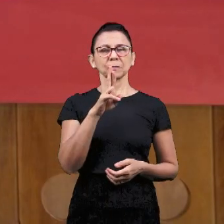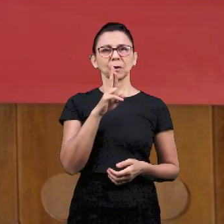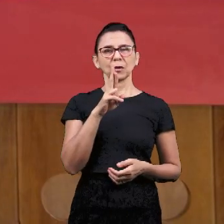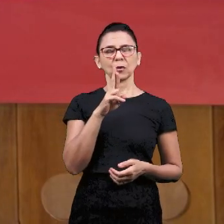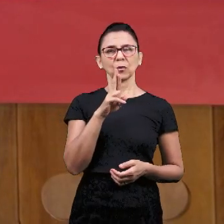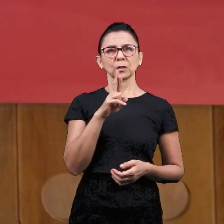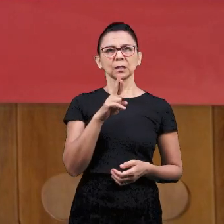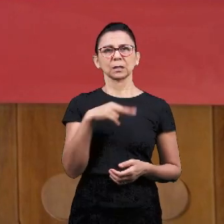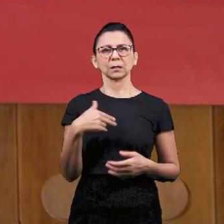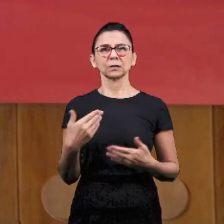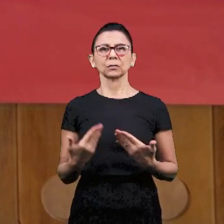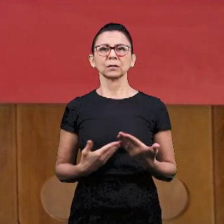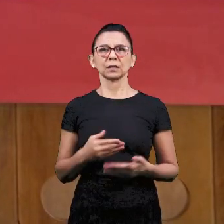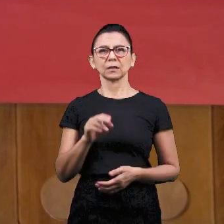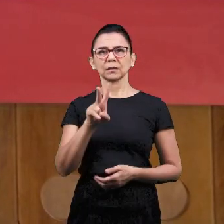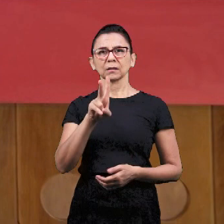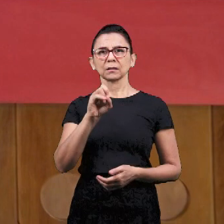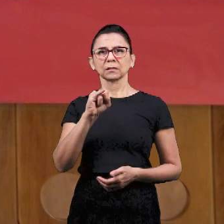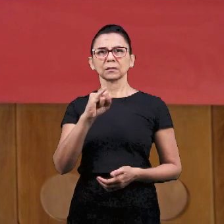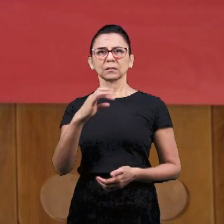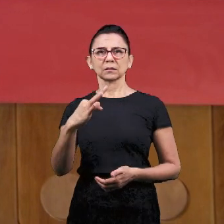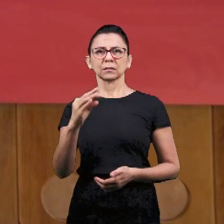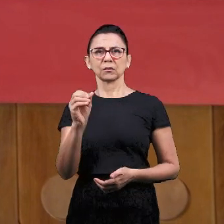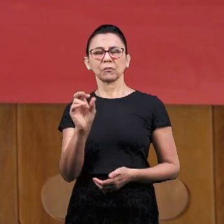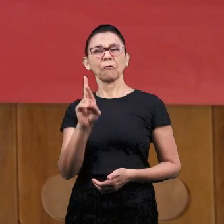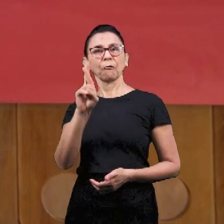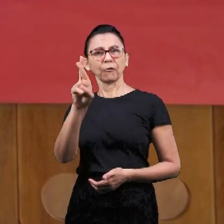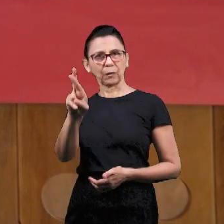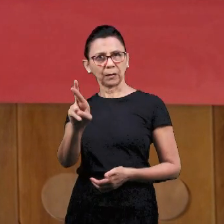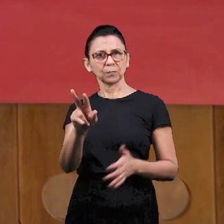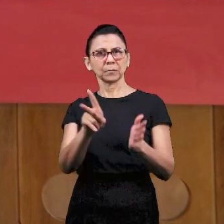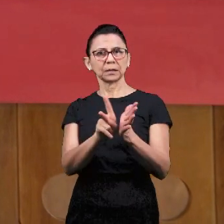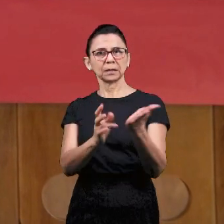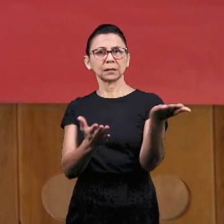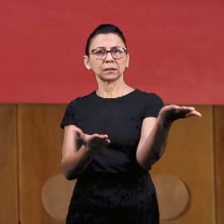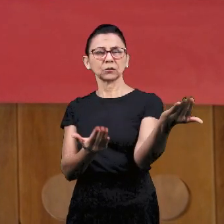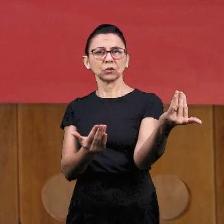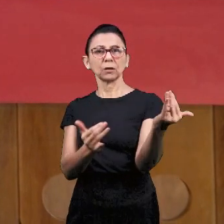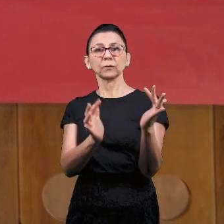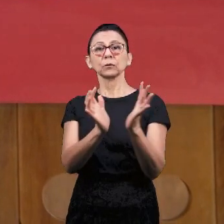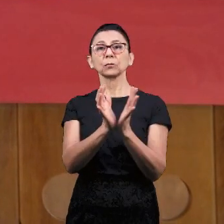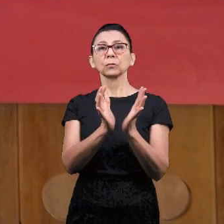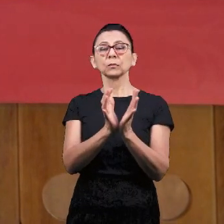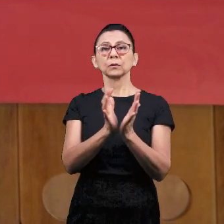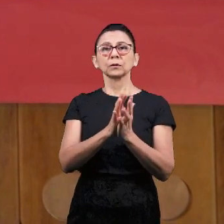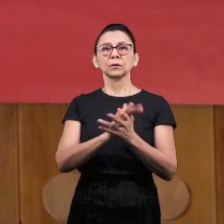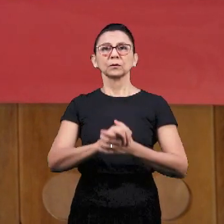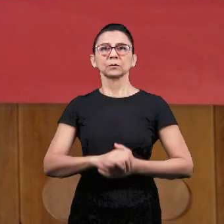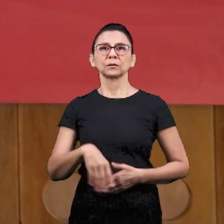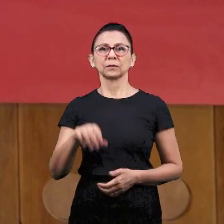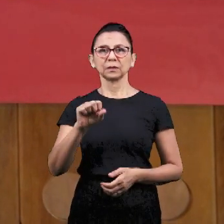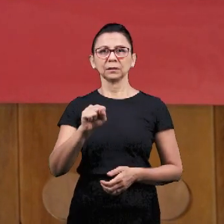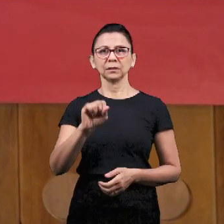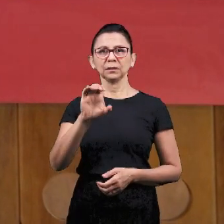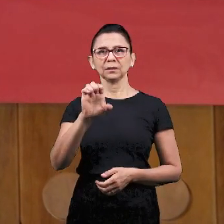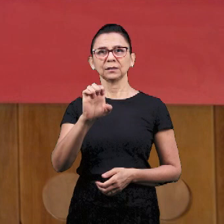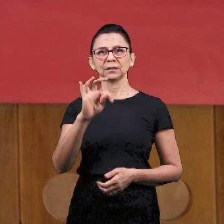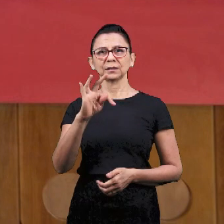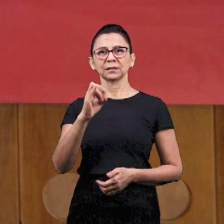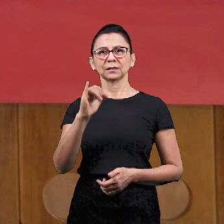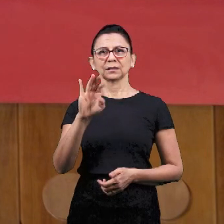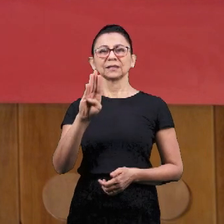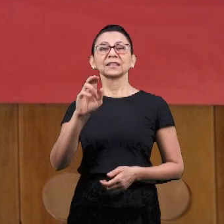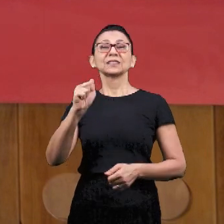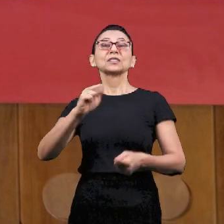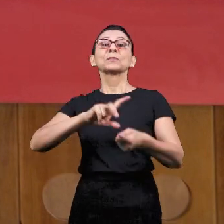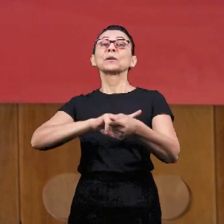frère Victor Gonçalves. Victor est du groupe de jeunes de l'église de Setiba, dans la ville de Guarapari, à l'état de